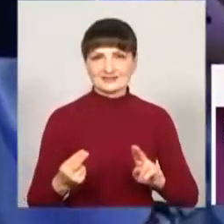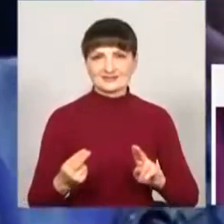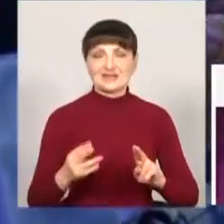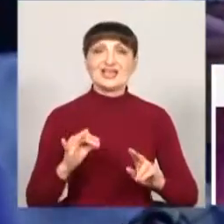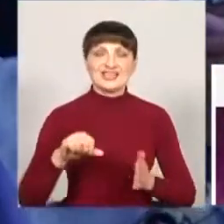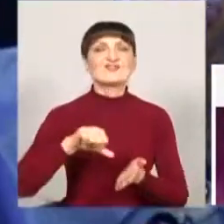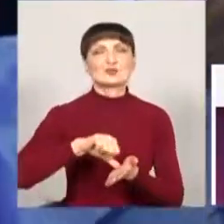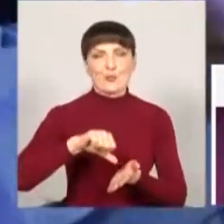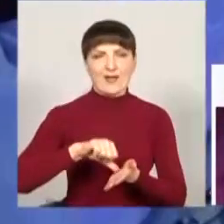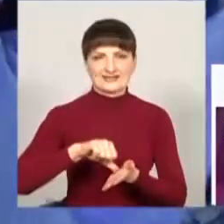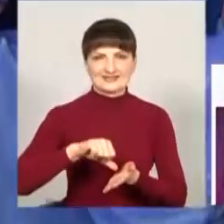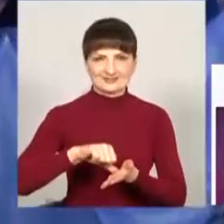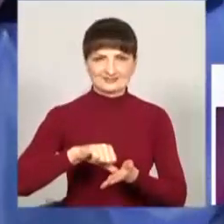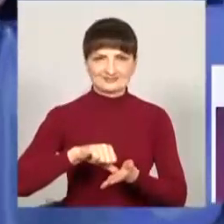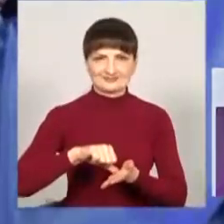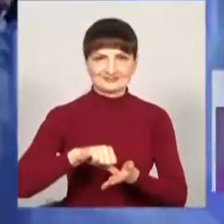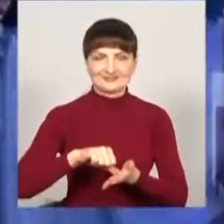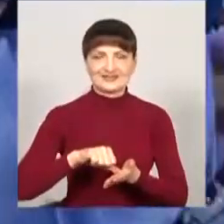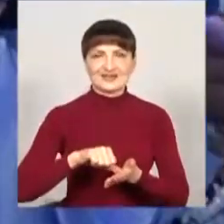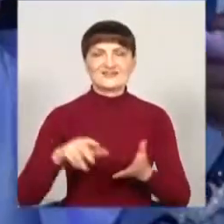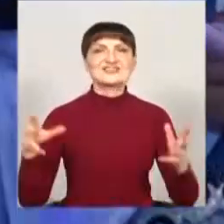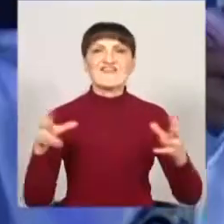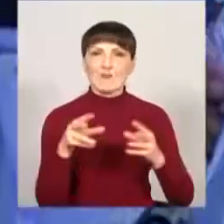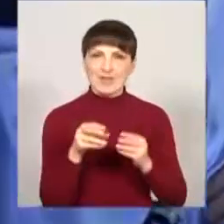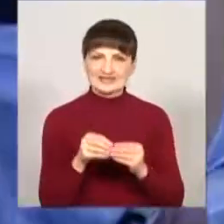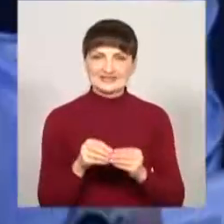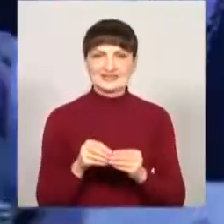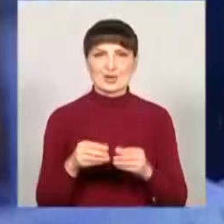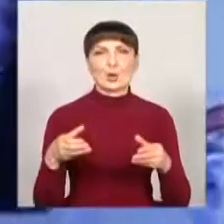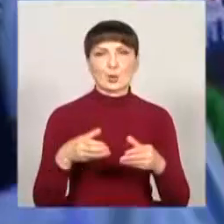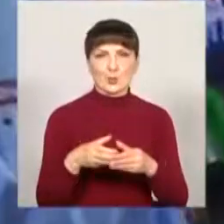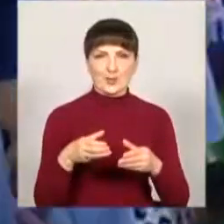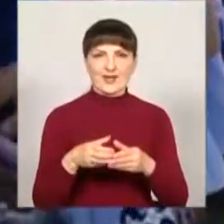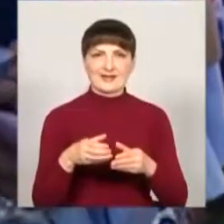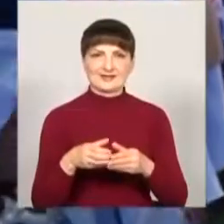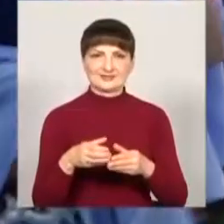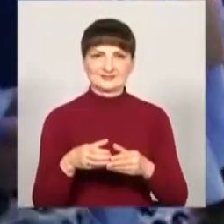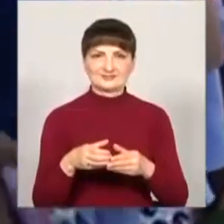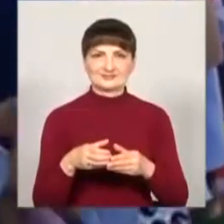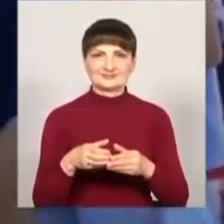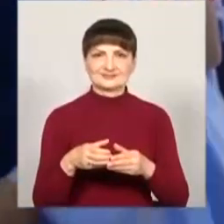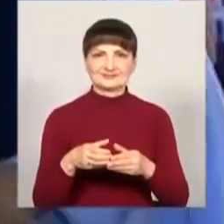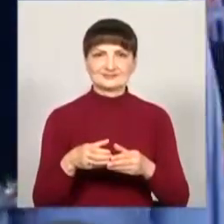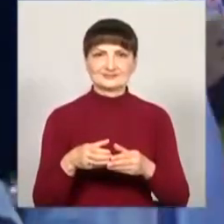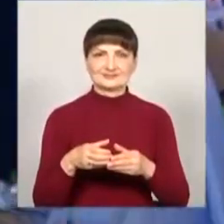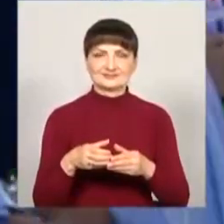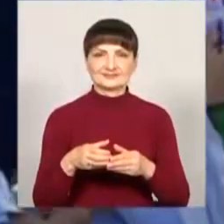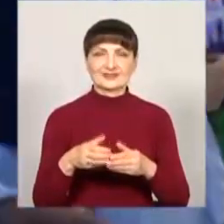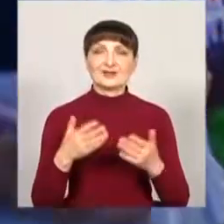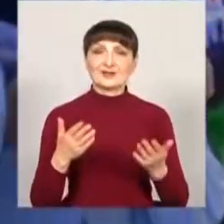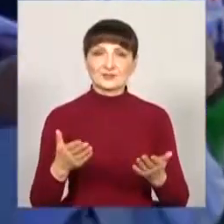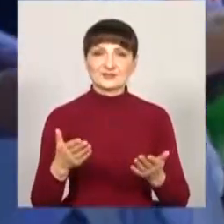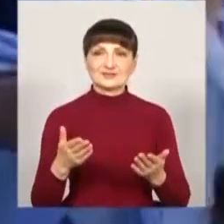высыпайтесь все вместе группа и и